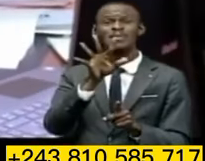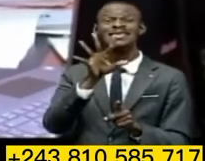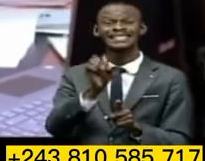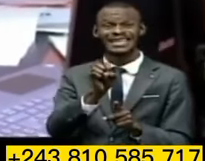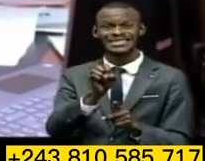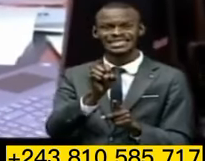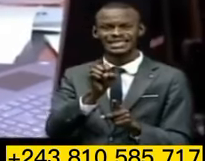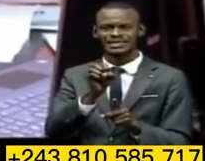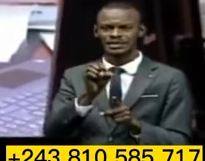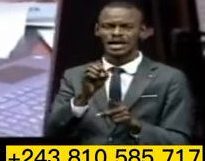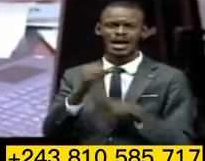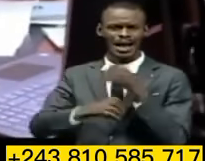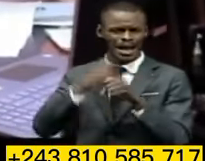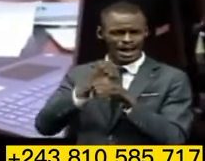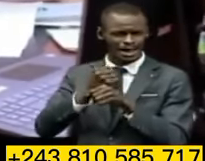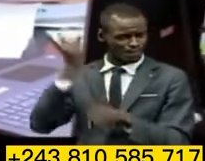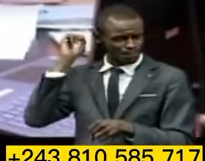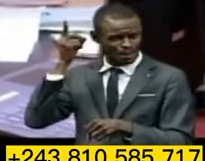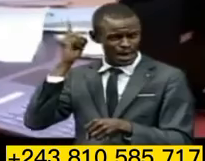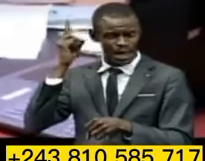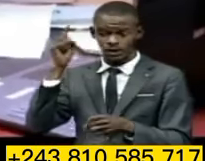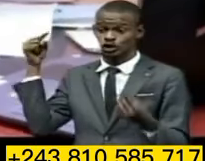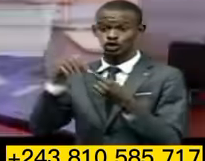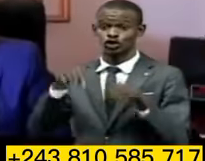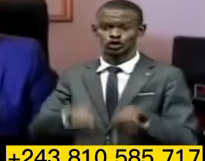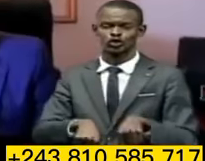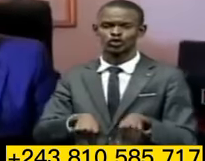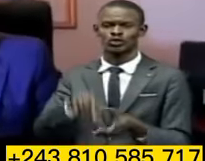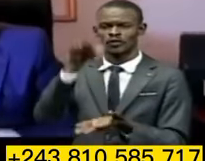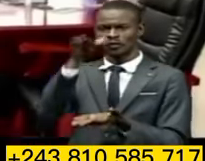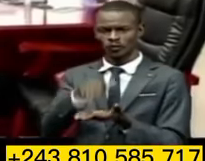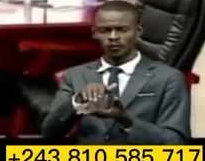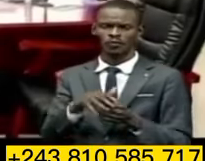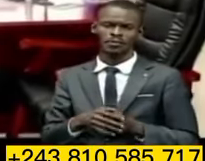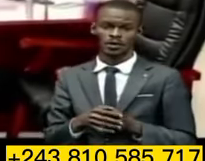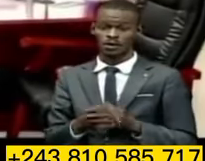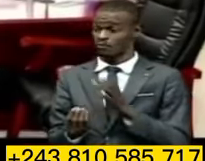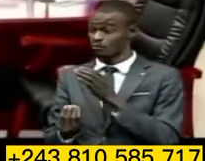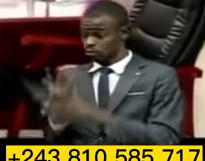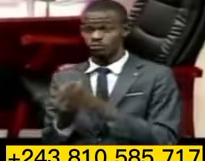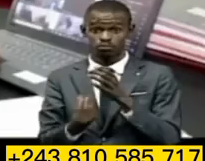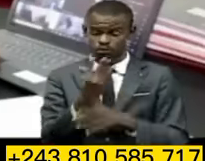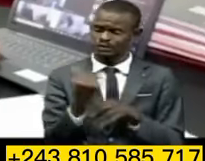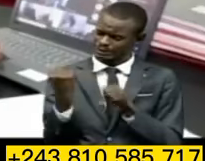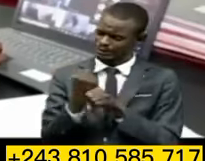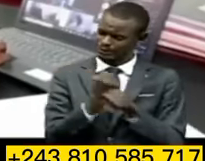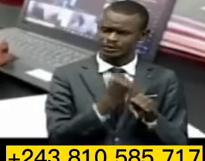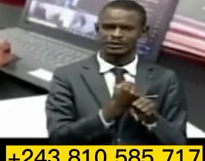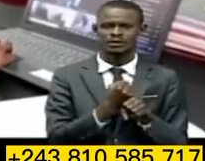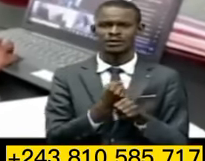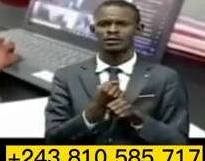en 1988, avec une production de 17,8 millions de mètres, à 350 travailleurs